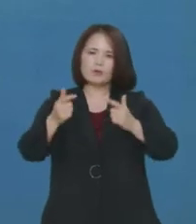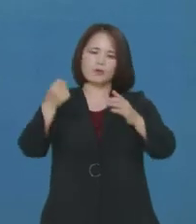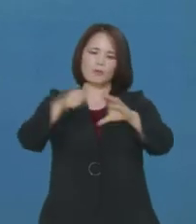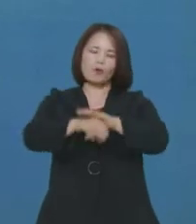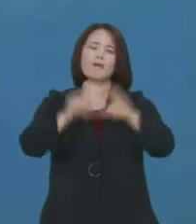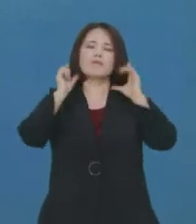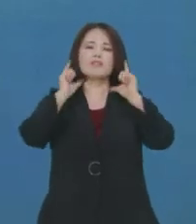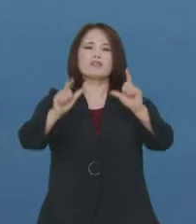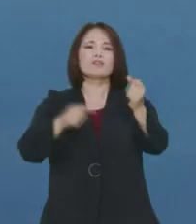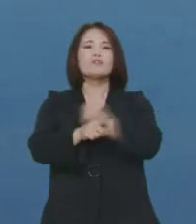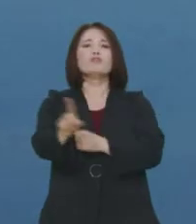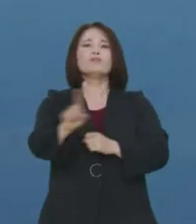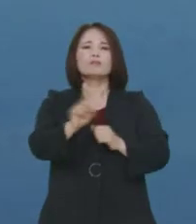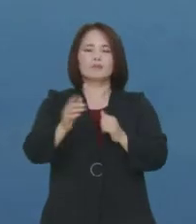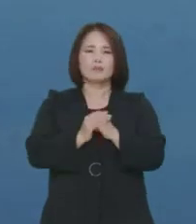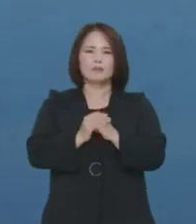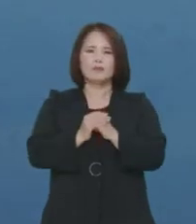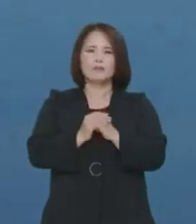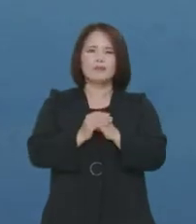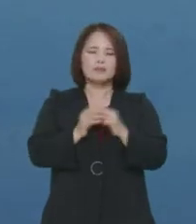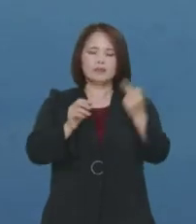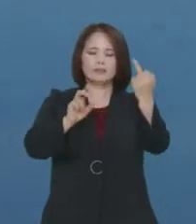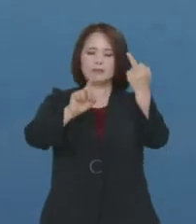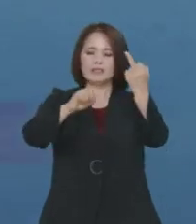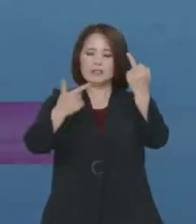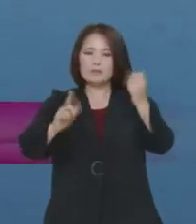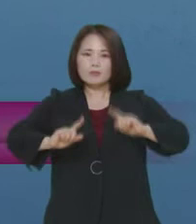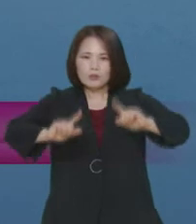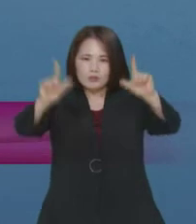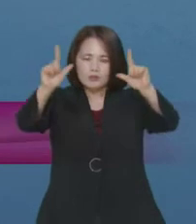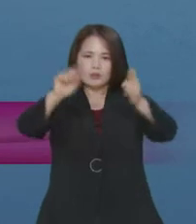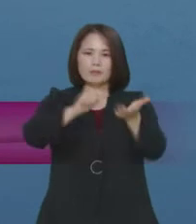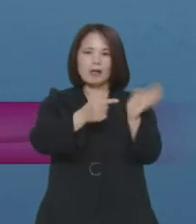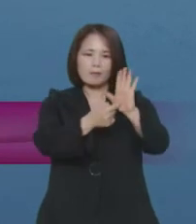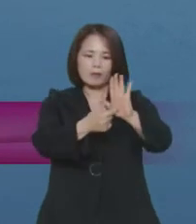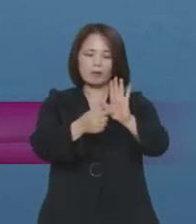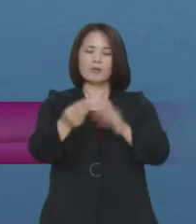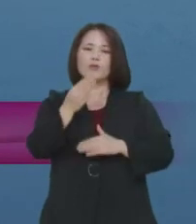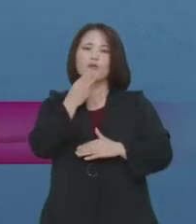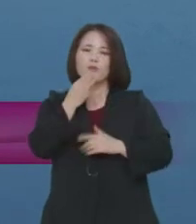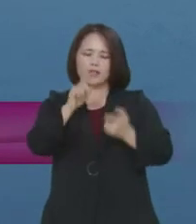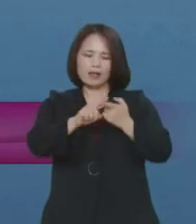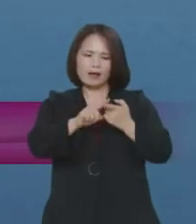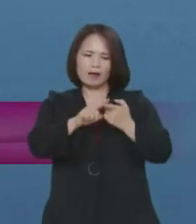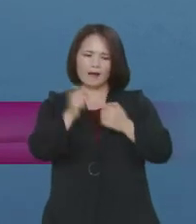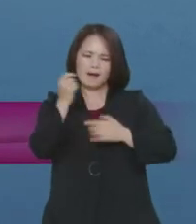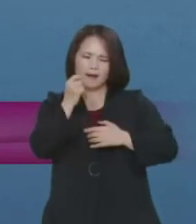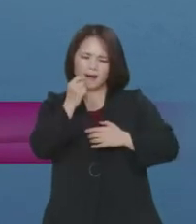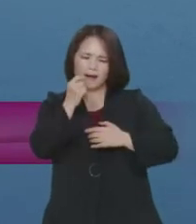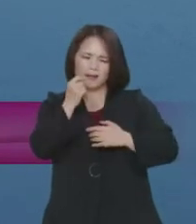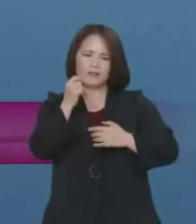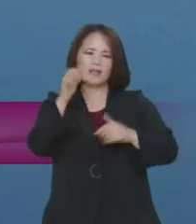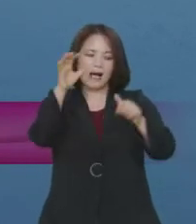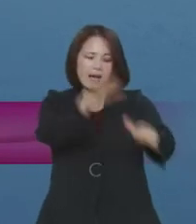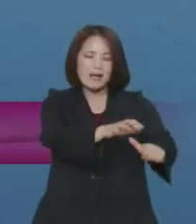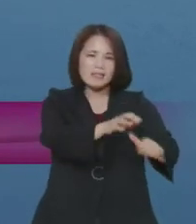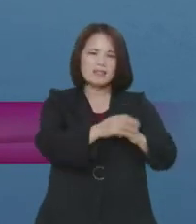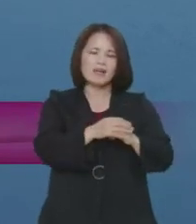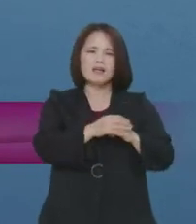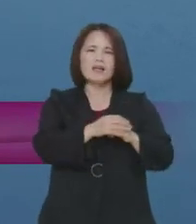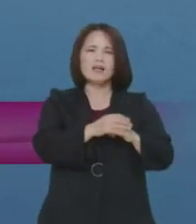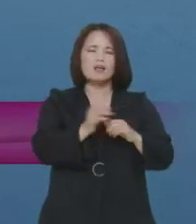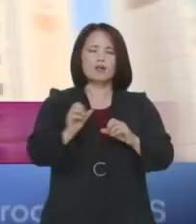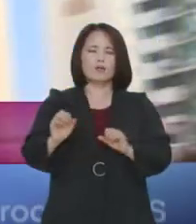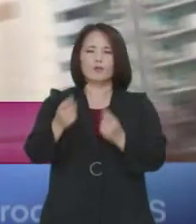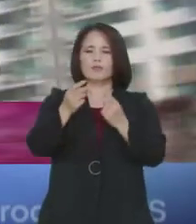이유는 뭔가요 에 12 16 부도 우산 그제 책으로 서울에 대한 규제가 강화되자 경기 남부권 아파트가 피지는